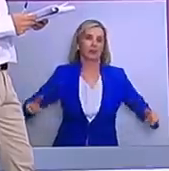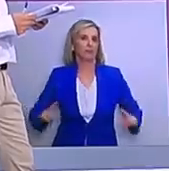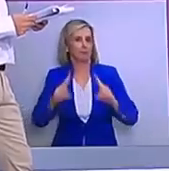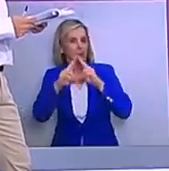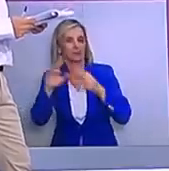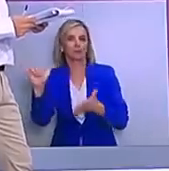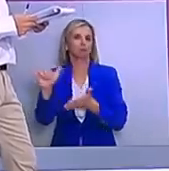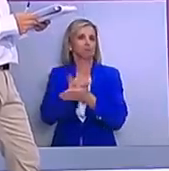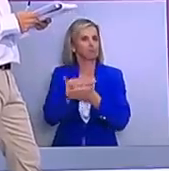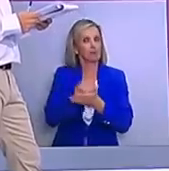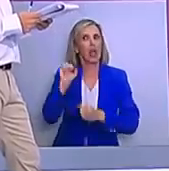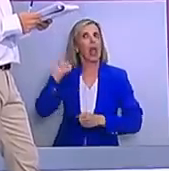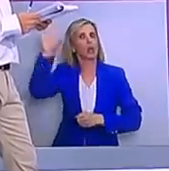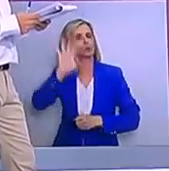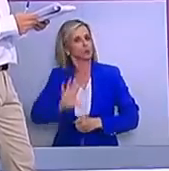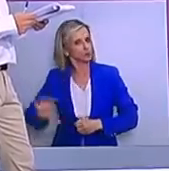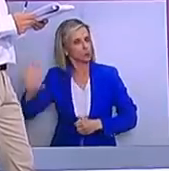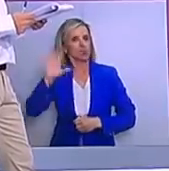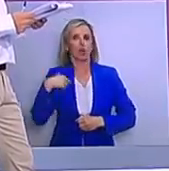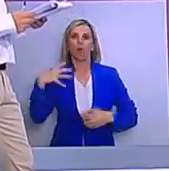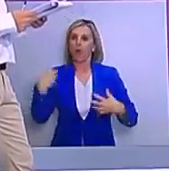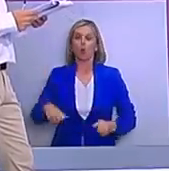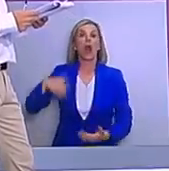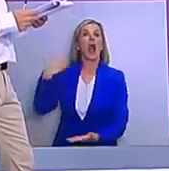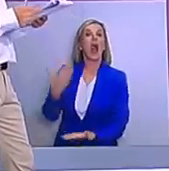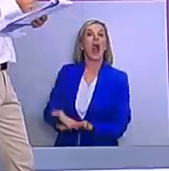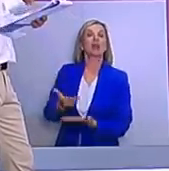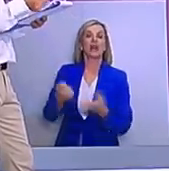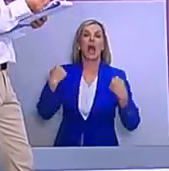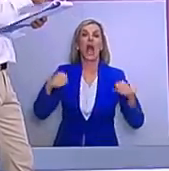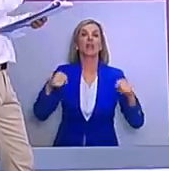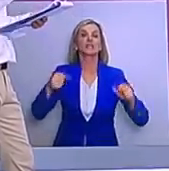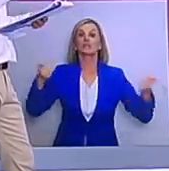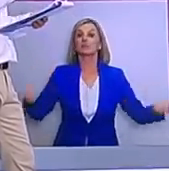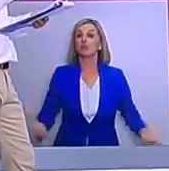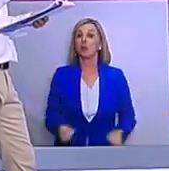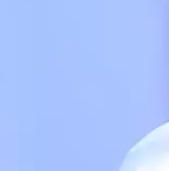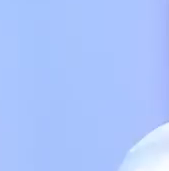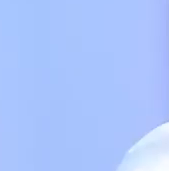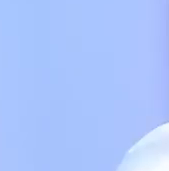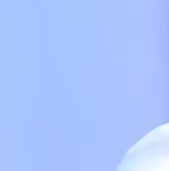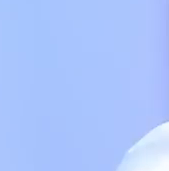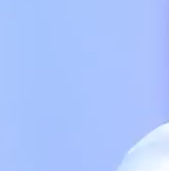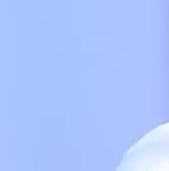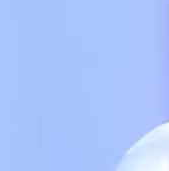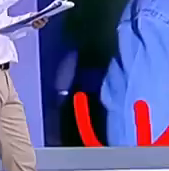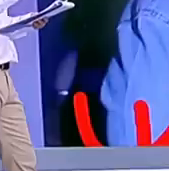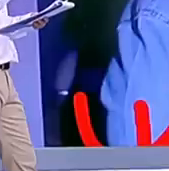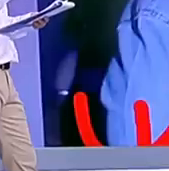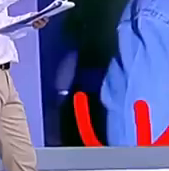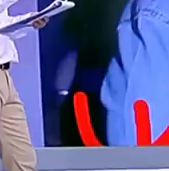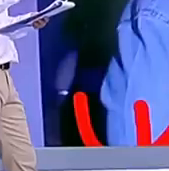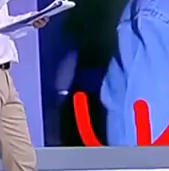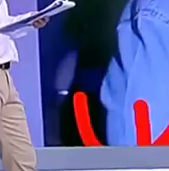που δημιούργησαν μια αναταραχή και αποχωρήσεις. Αποχωρήσεις με καταγγελίες όμως. Ουσιαστικά, τους τρεις γυναίκες που ήταν πρώτες